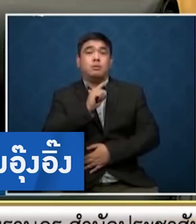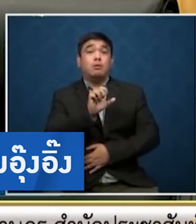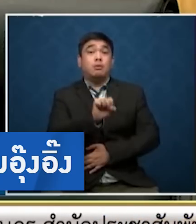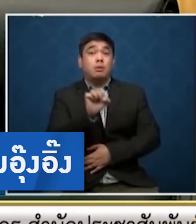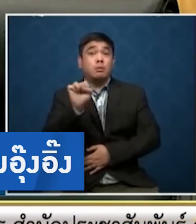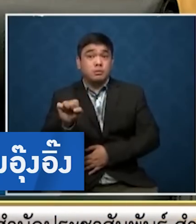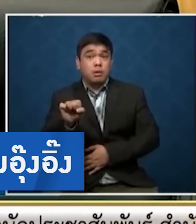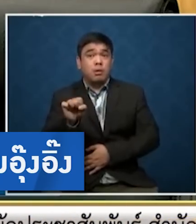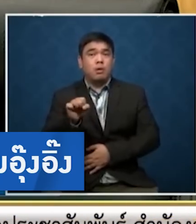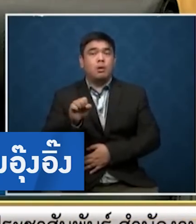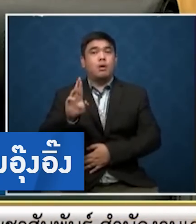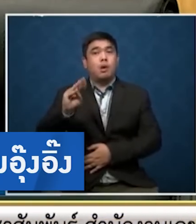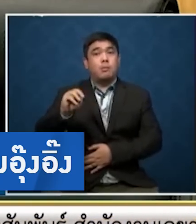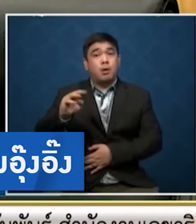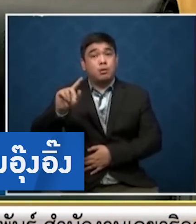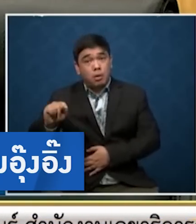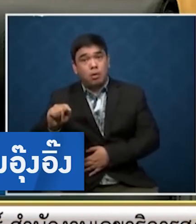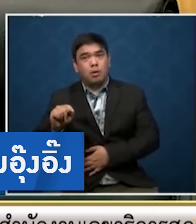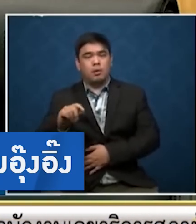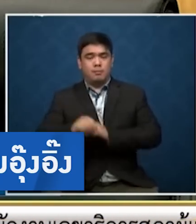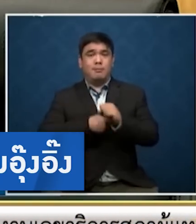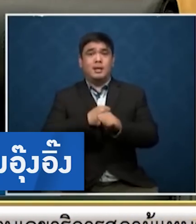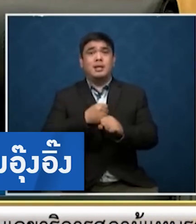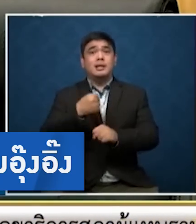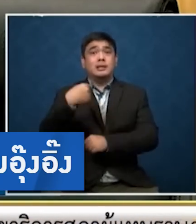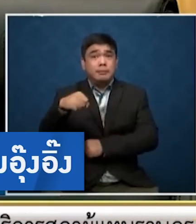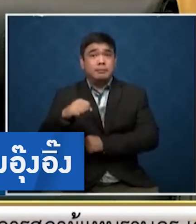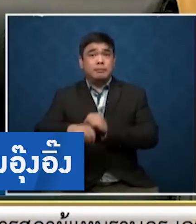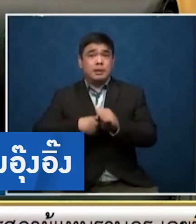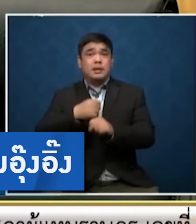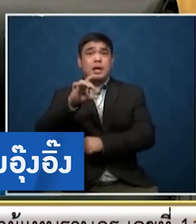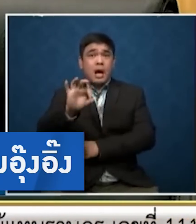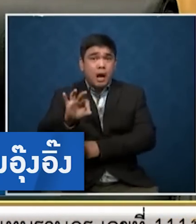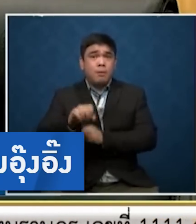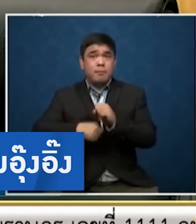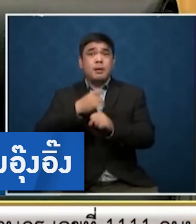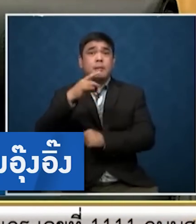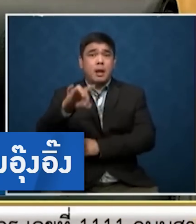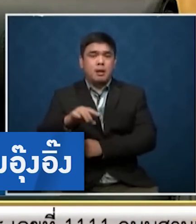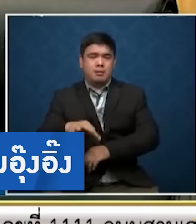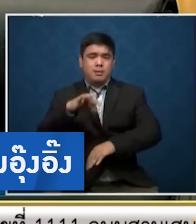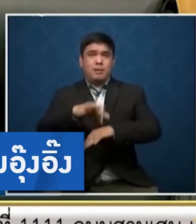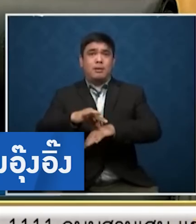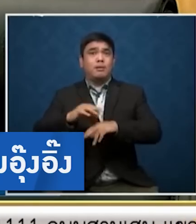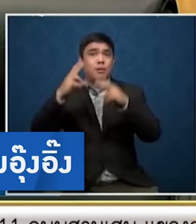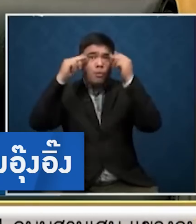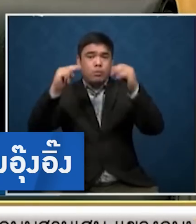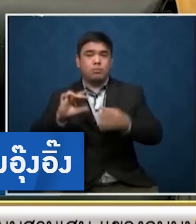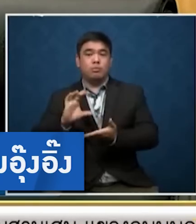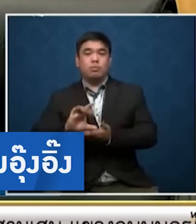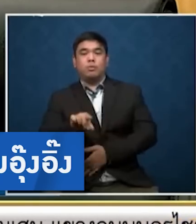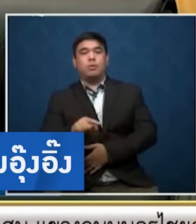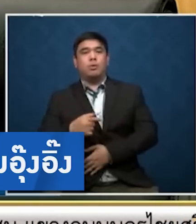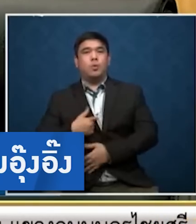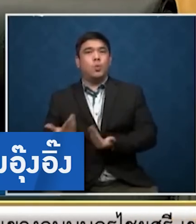ส.ที่เป็นรัฐมนตรีเป็นส.ส.มาแล้ว10สมัย8สมัย9สมัยก็ไม่มีสิทธิ์เป็นนายกถ้านายทุนเจ้าของพรรคบอกว่าลูกส